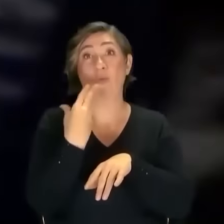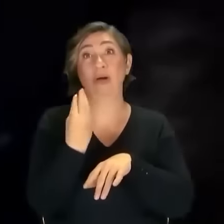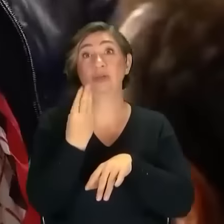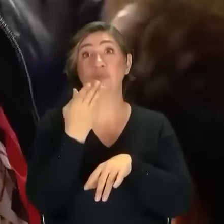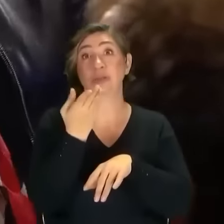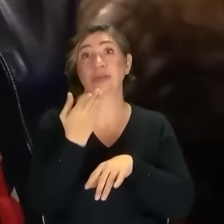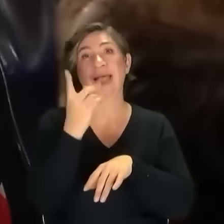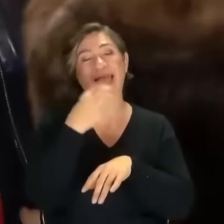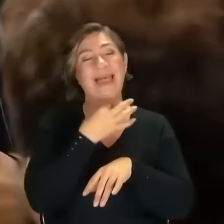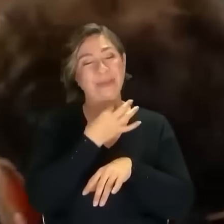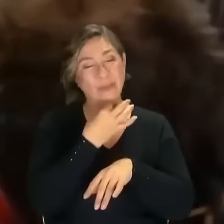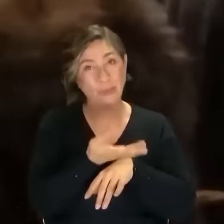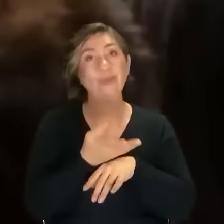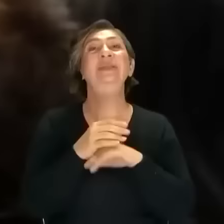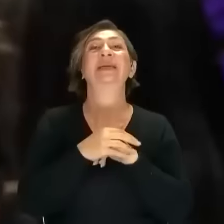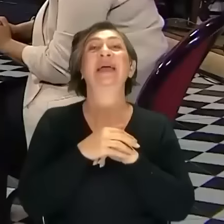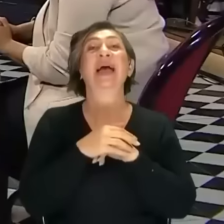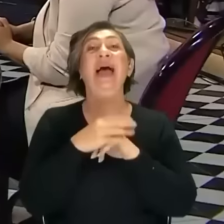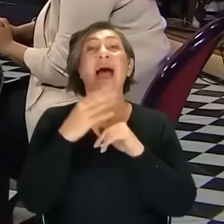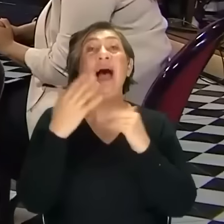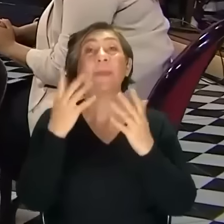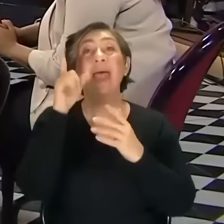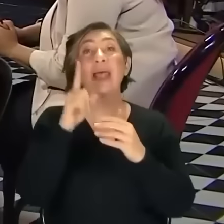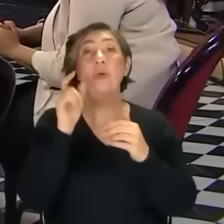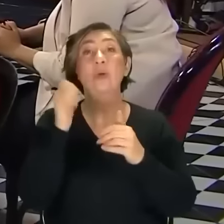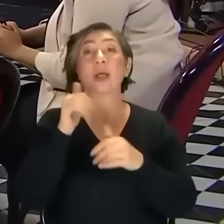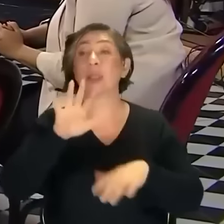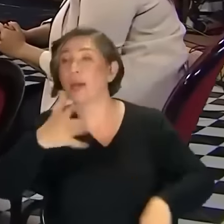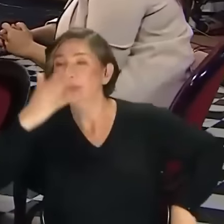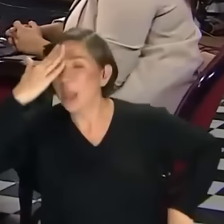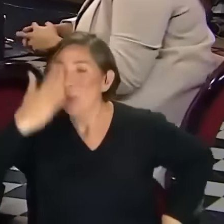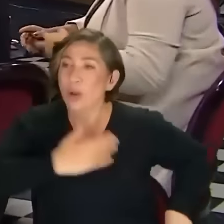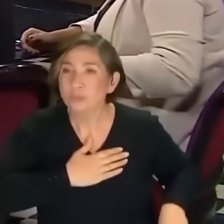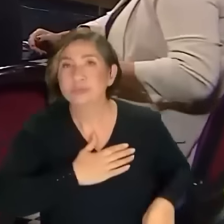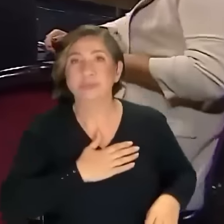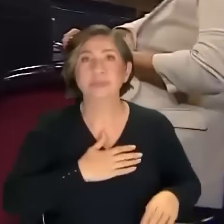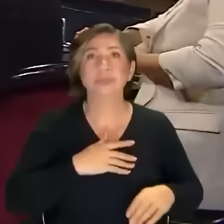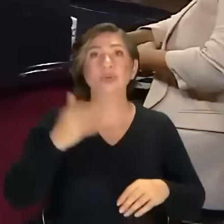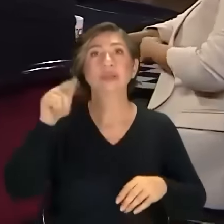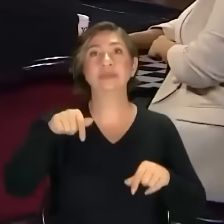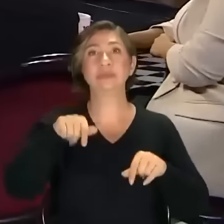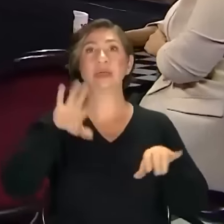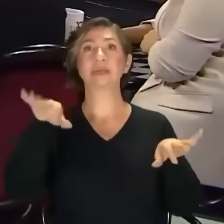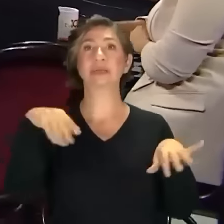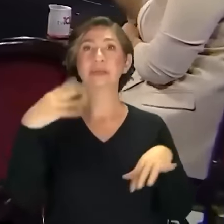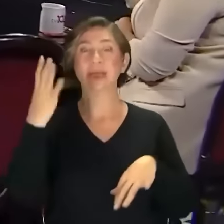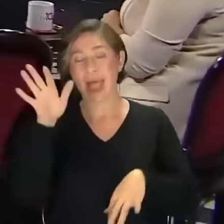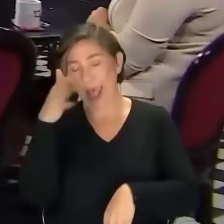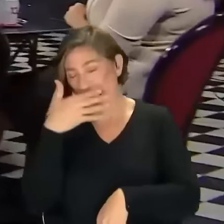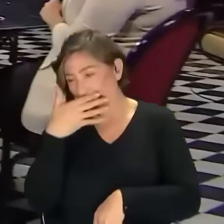pay Run ama ilk günlerde böyle herkes Selamünaleyküm filan diye